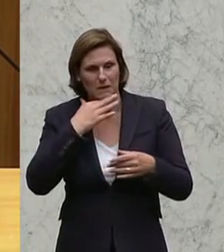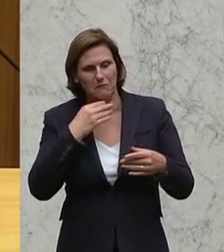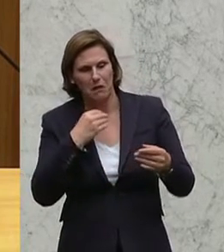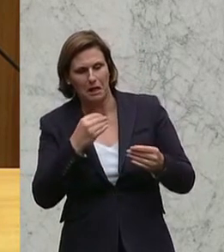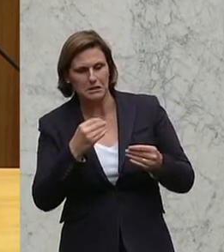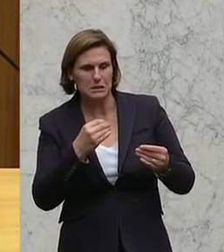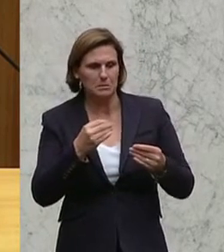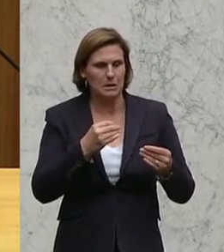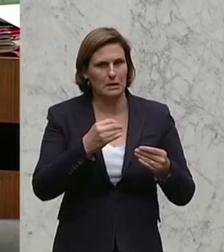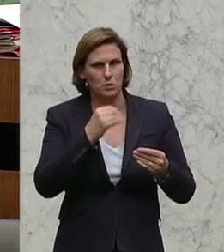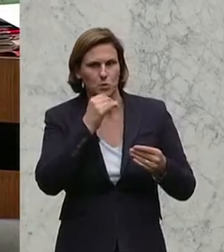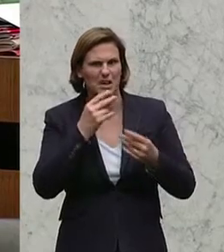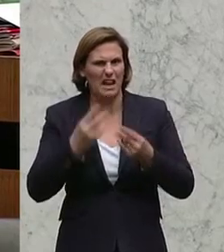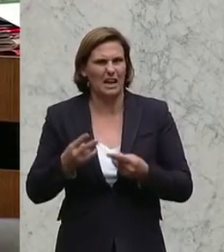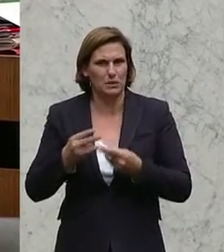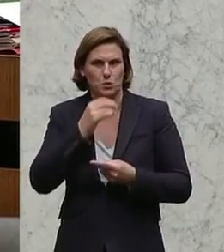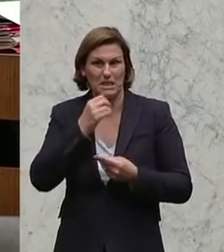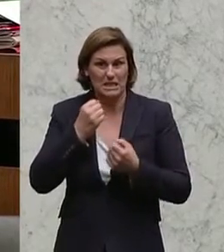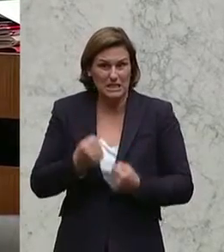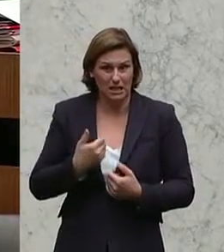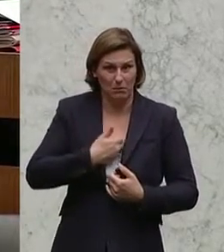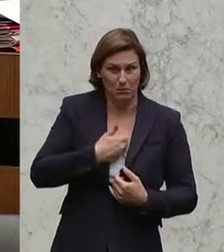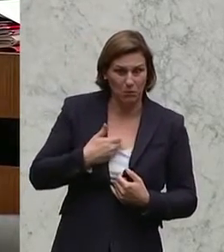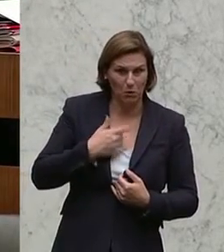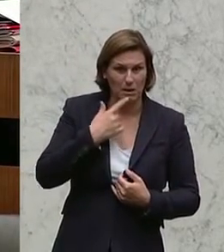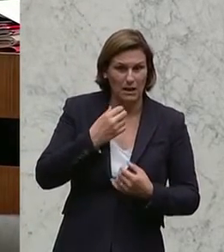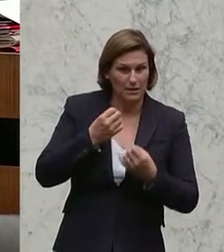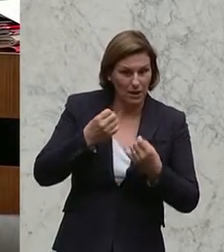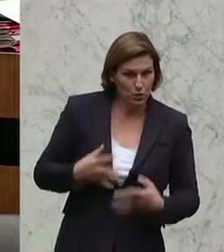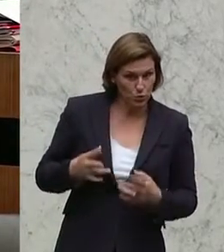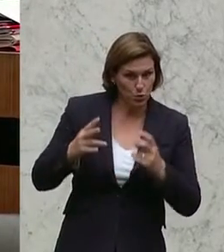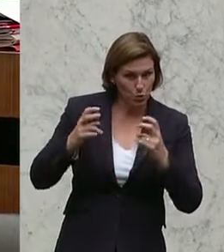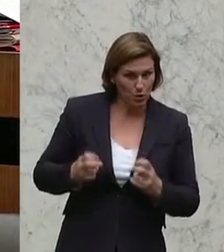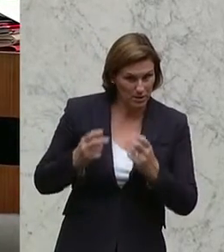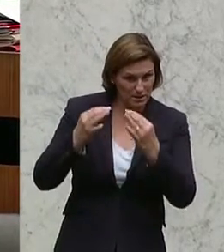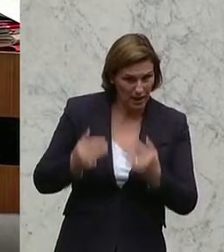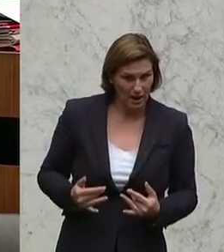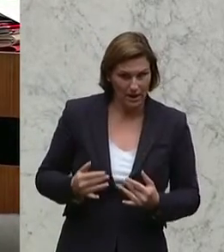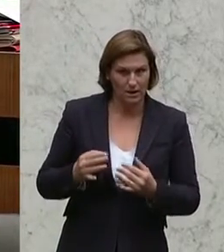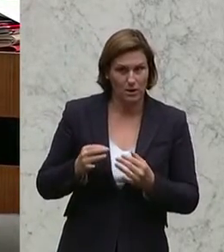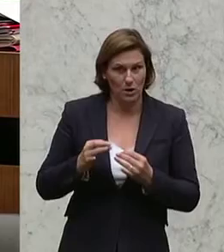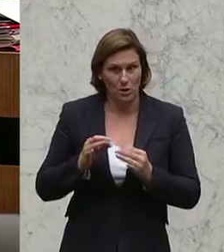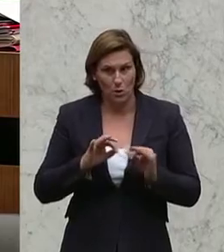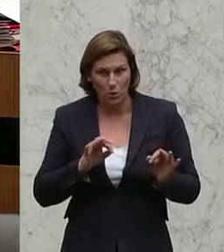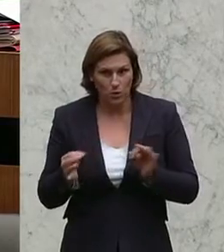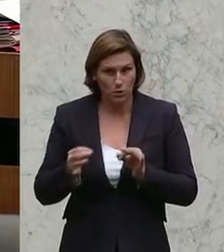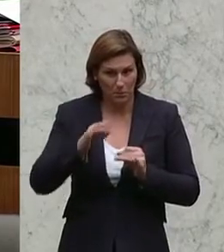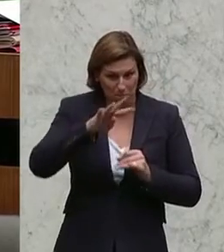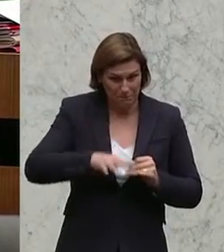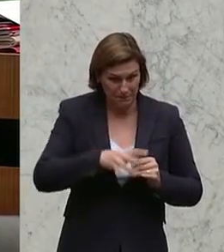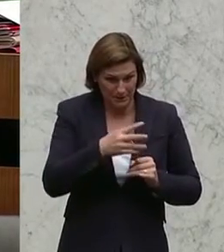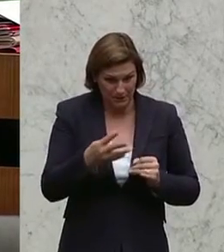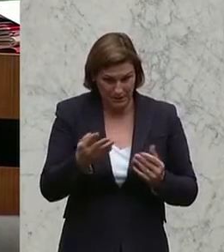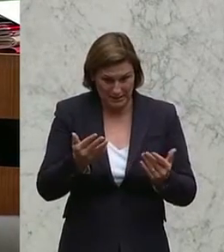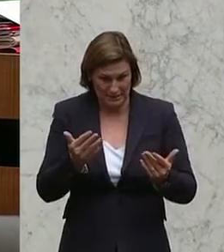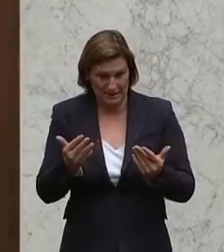einer Rechtsunsicherheit, ob jetzt der Naturstand zählt oder ob die Katastermappe